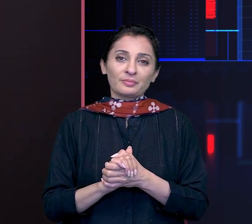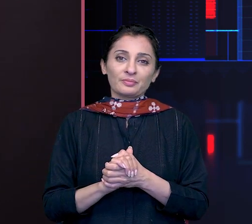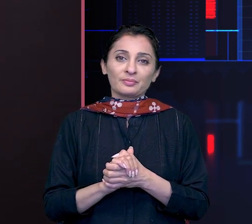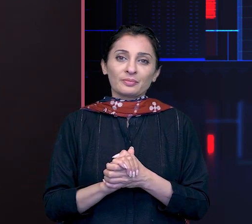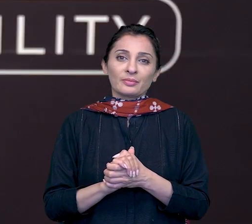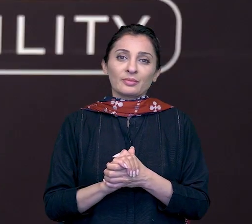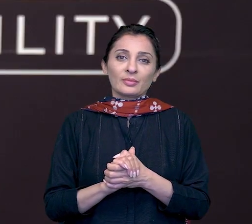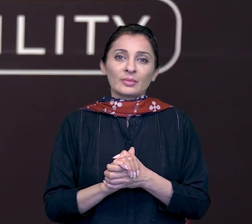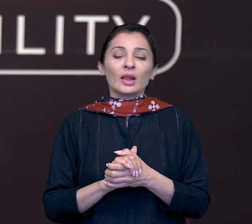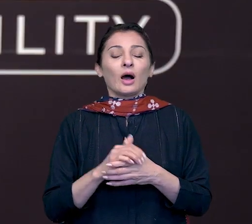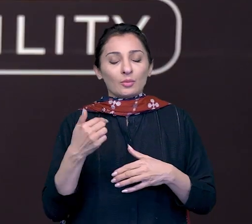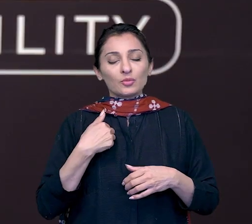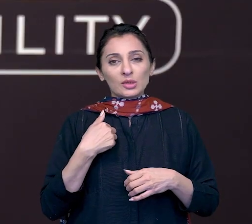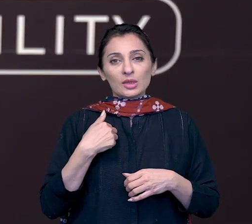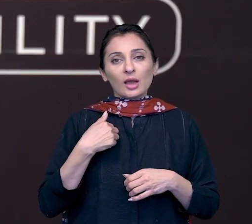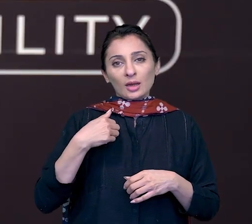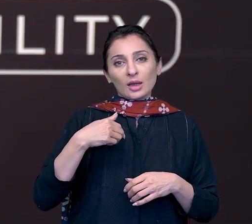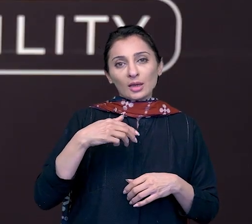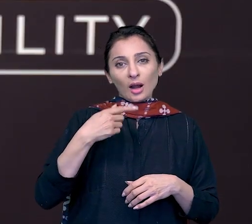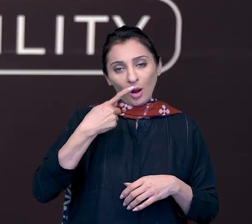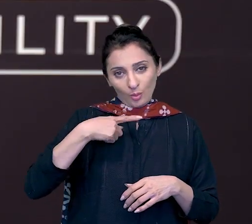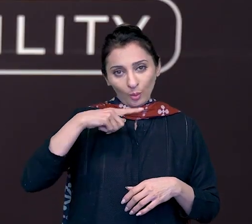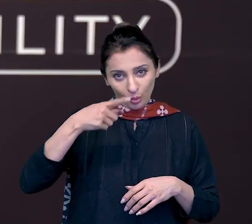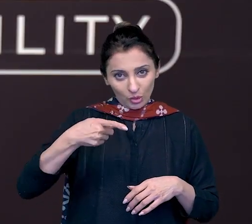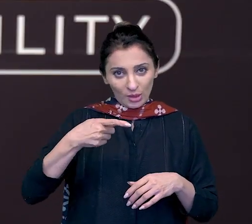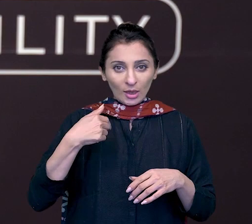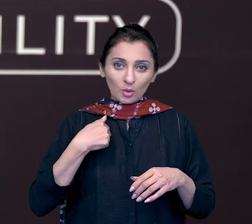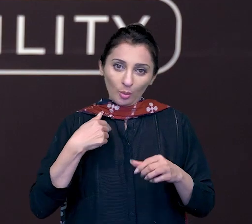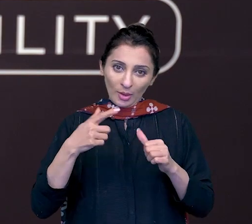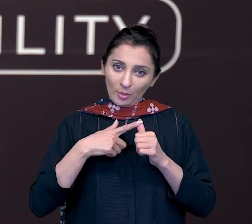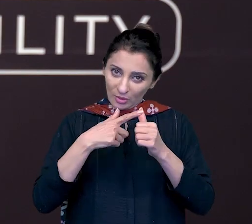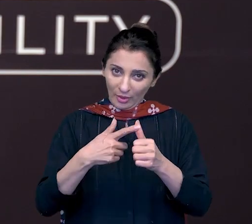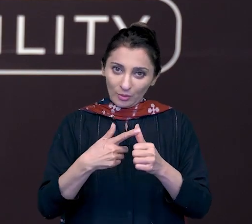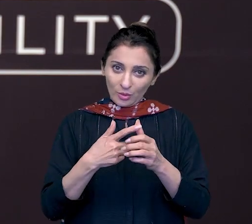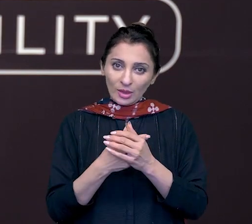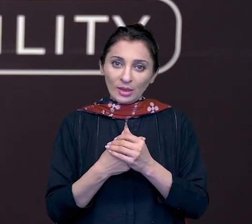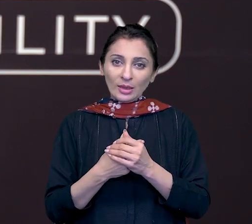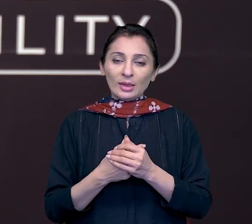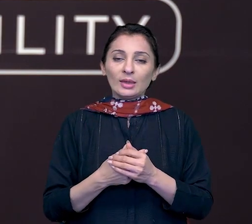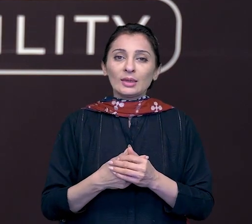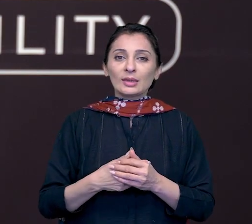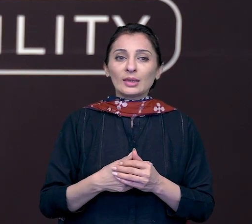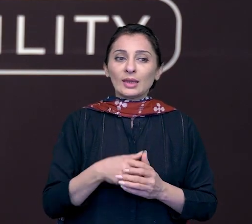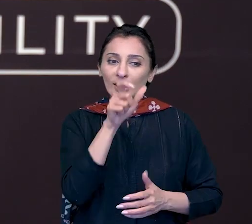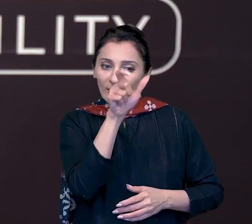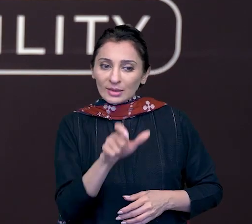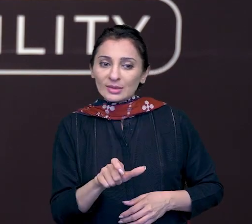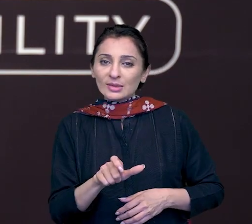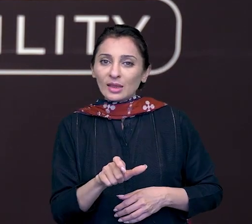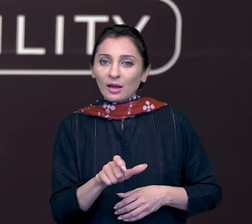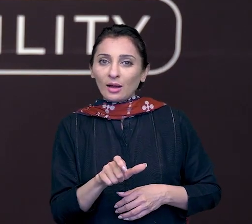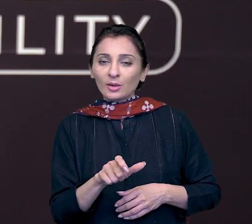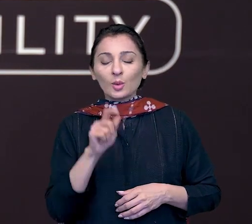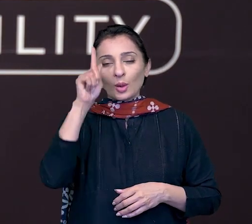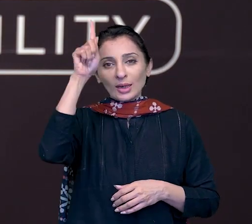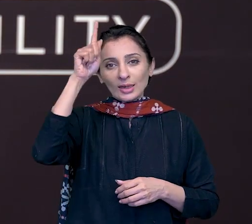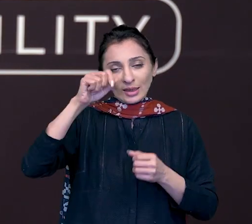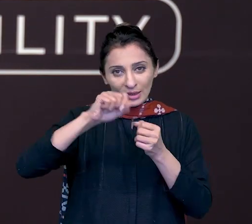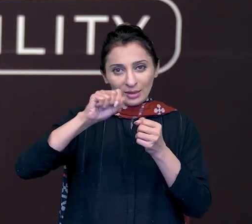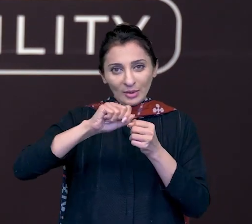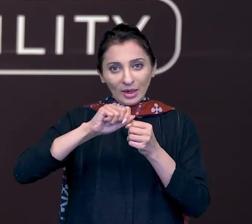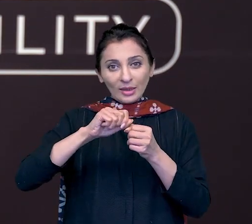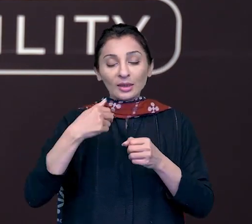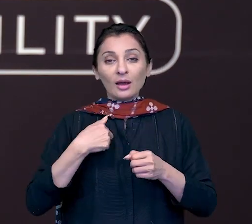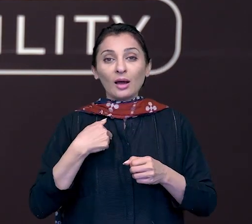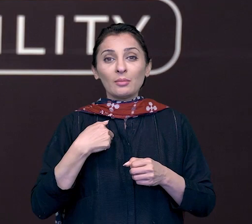اینڈ اس کا اگر آپ میرے سے پوچھیں تو میں اس کا جواب اس طرح سے دوں گی کہ انسان کیونکہ